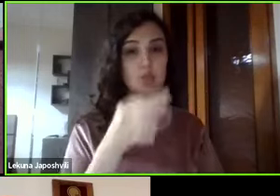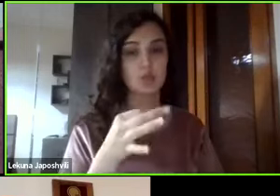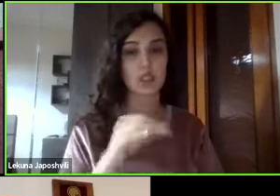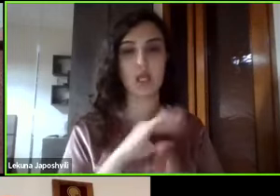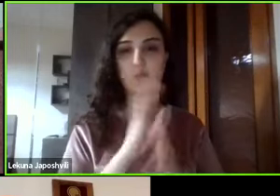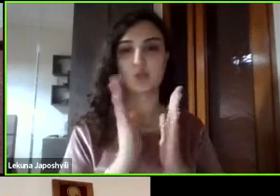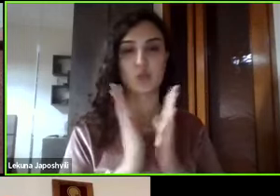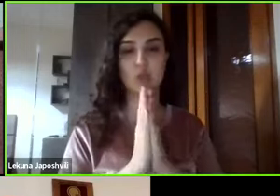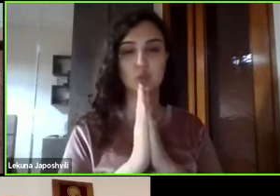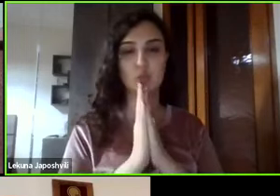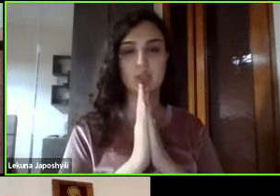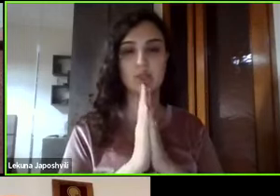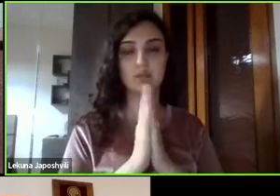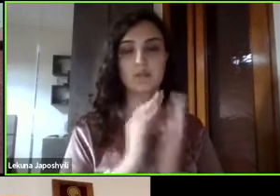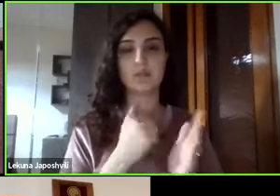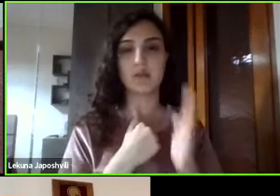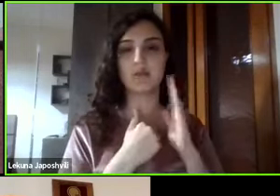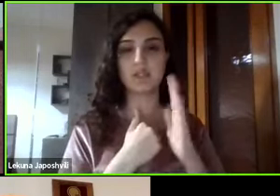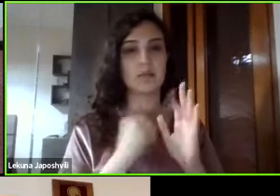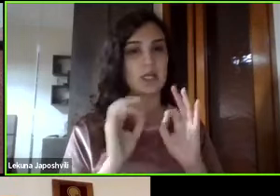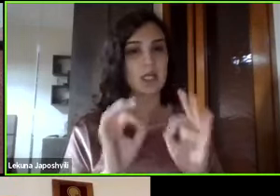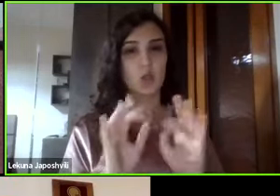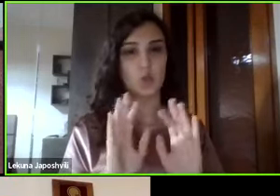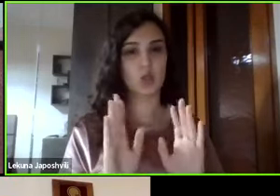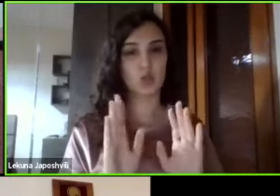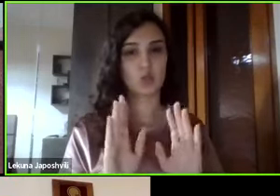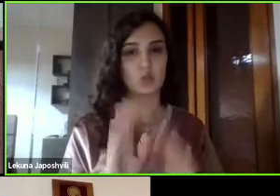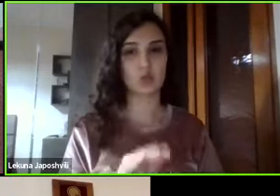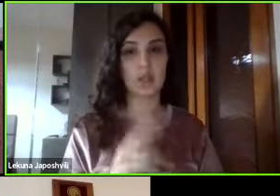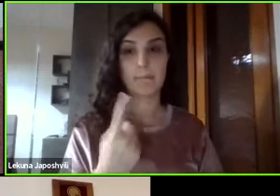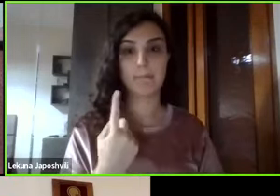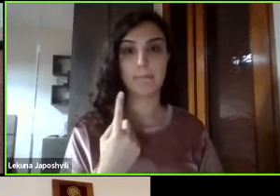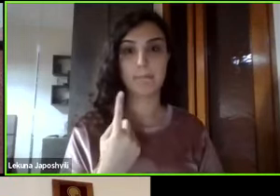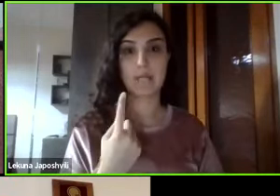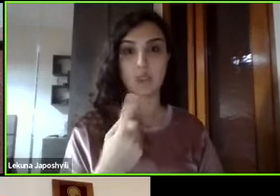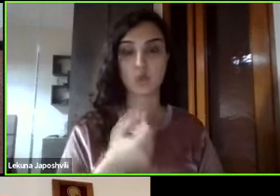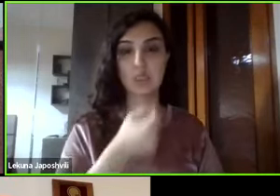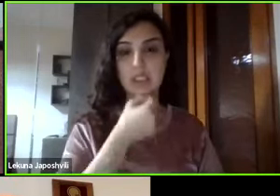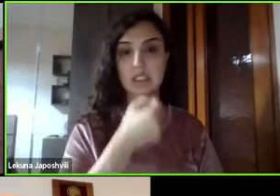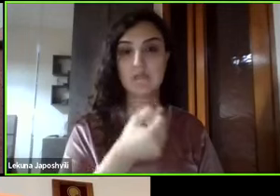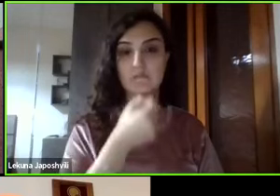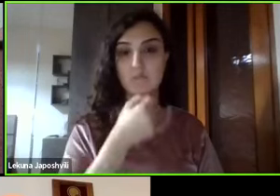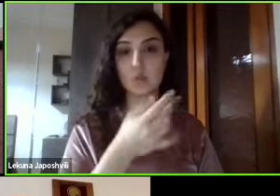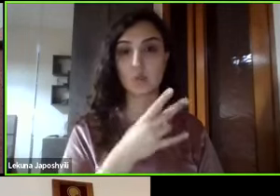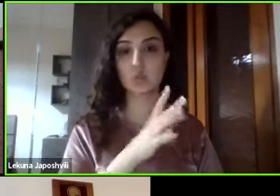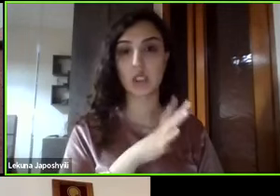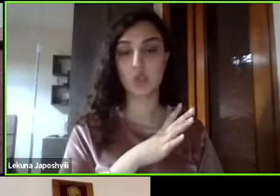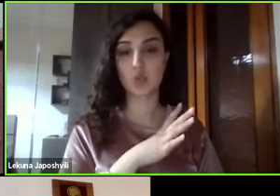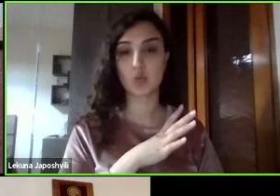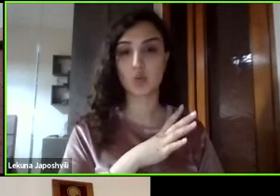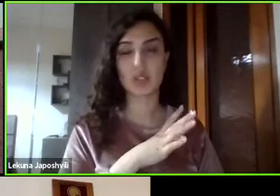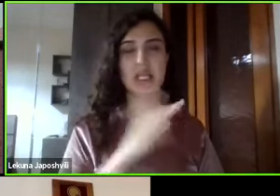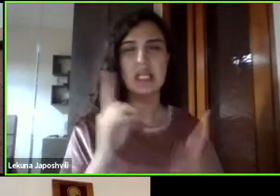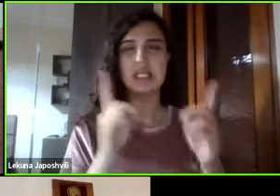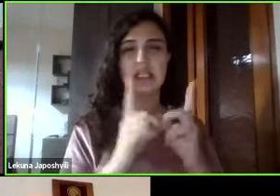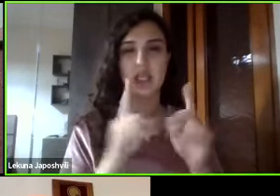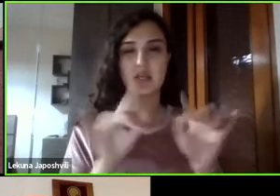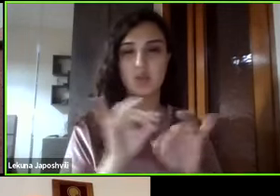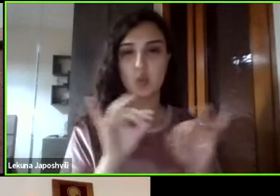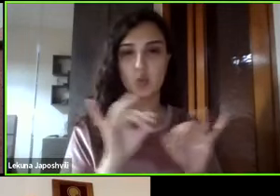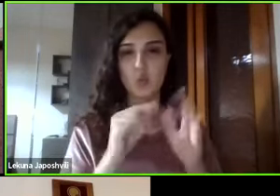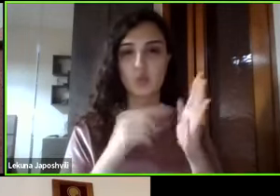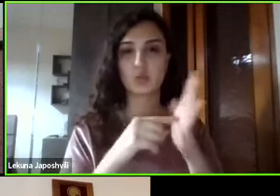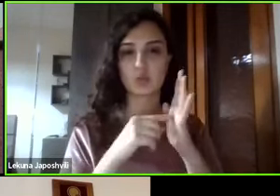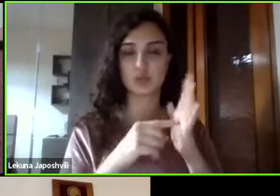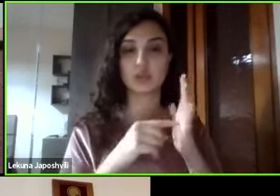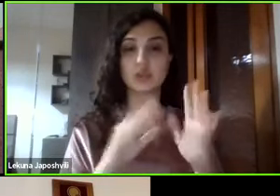აბსოლუტურად მე ვიქნები არაკორექტული. ჯერ მარტო ინტერვიუ უნდა შედგეს აუცილებლად, მერე საჭიროების